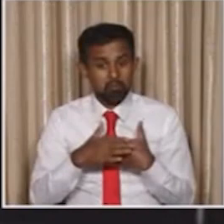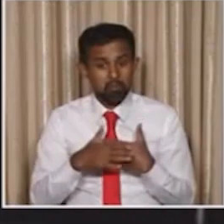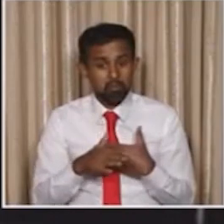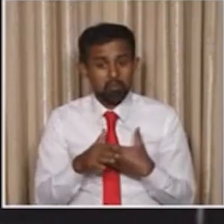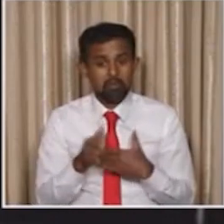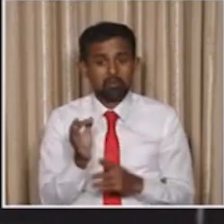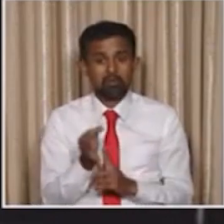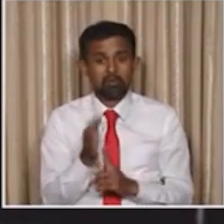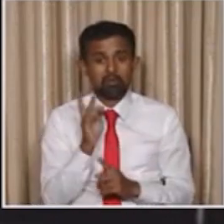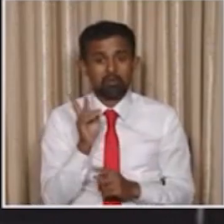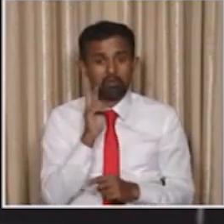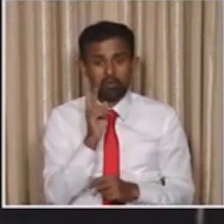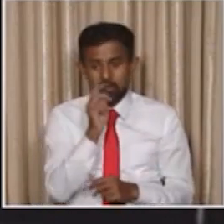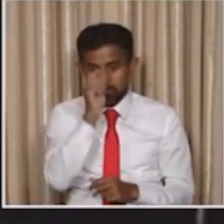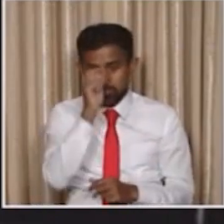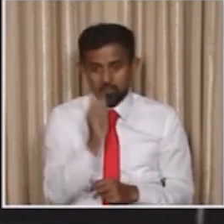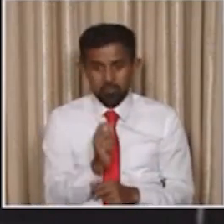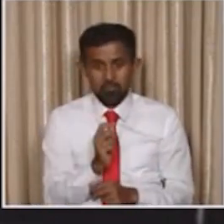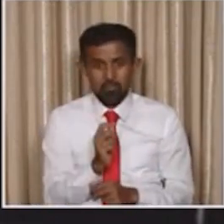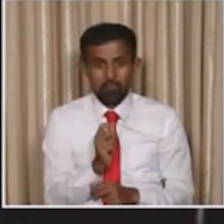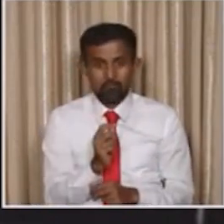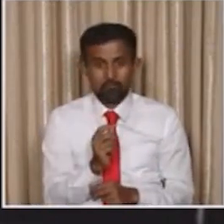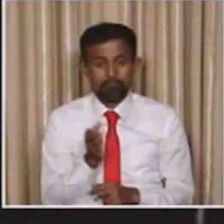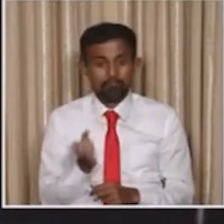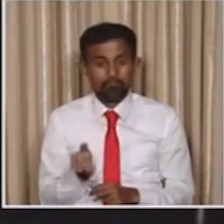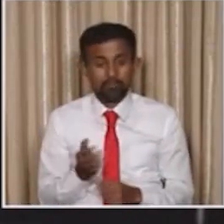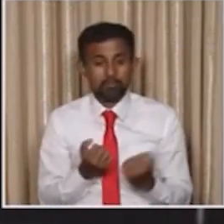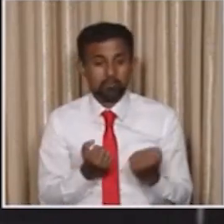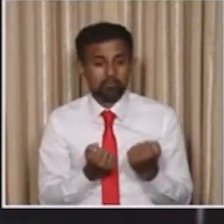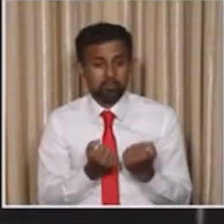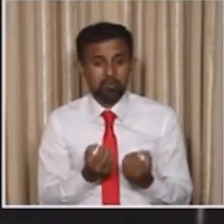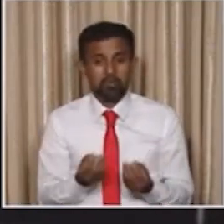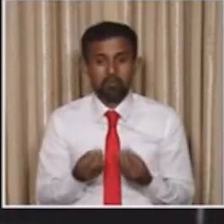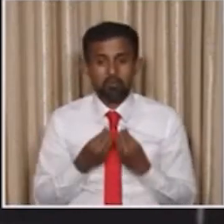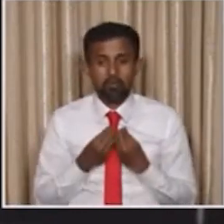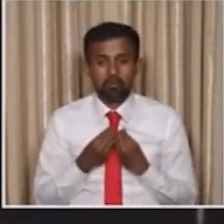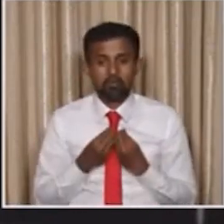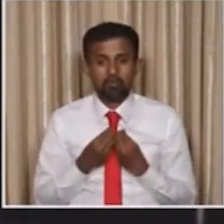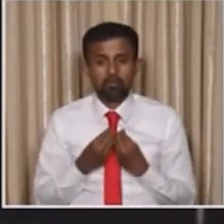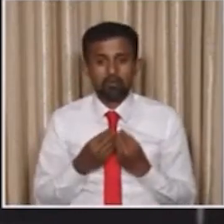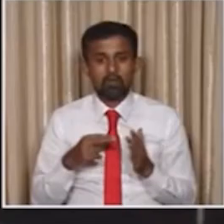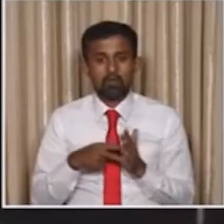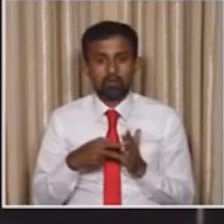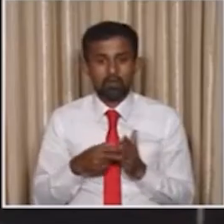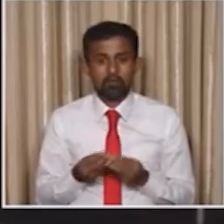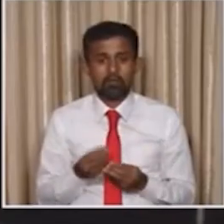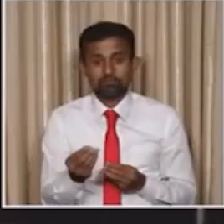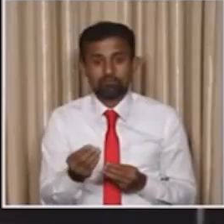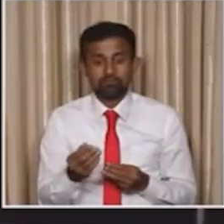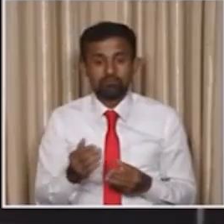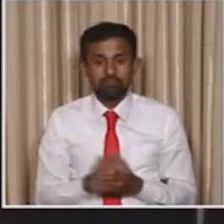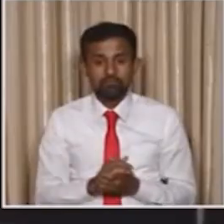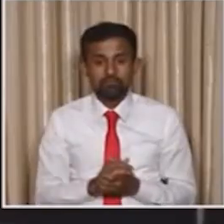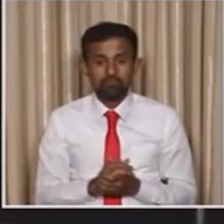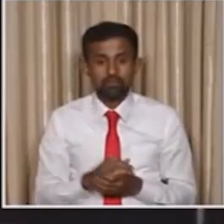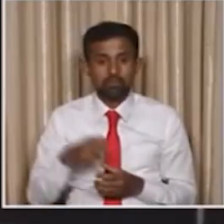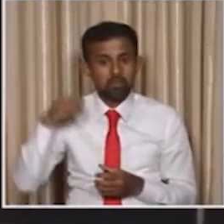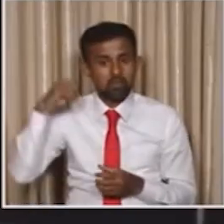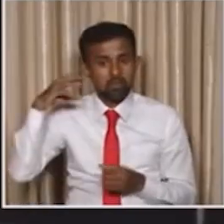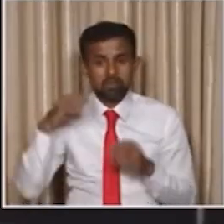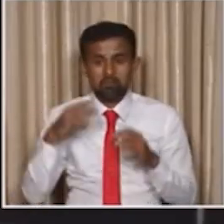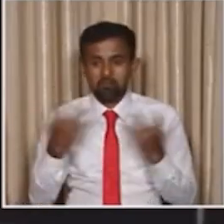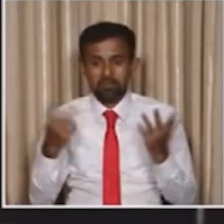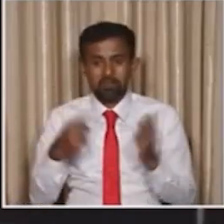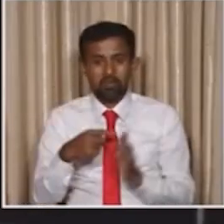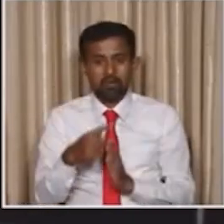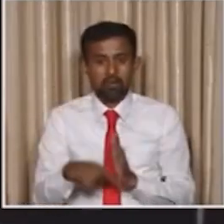තිබිච්ච ජනාධිපති රනිල් වික්‍රමසිංහ මැතිතුමා මේ අභියෝගය බාර අරගෙන අයවැයක් ඉදිරිපත් කළා. ලයිට් නොතිබිච්ච